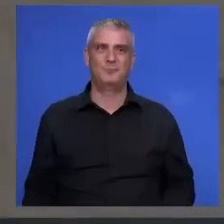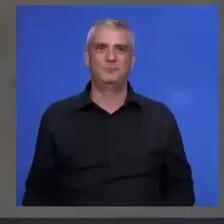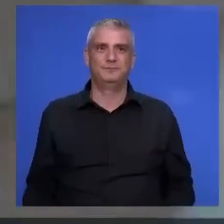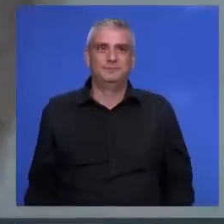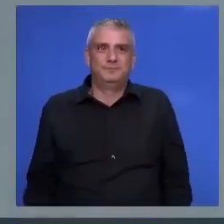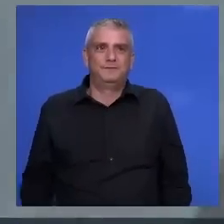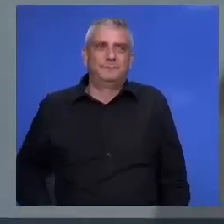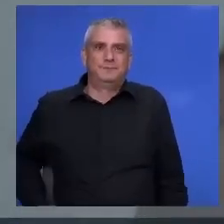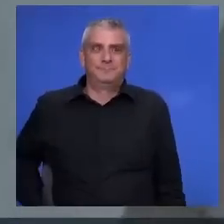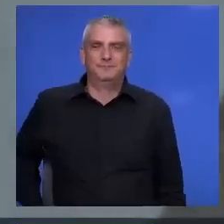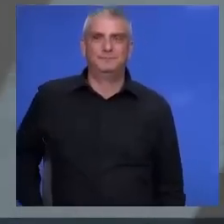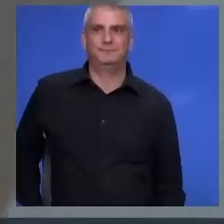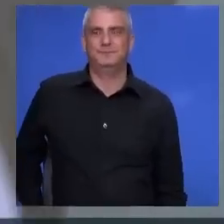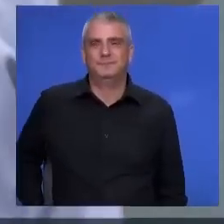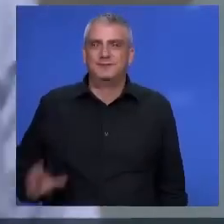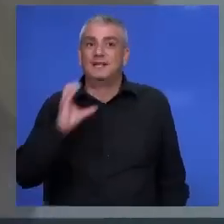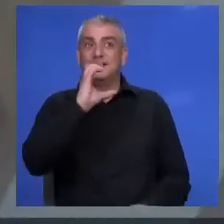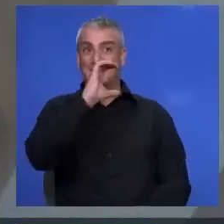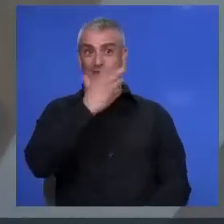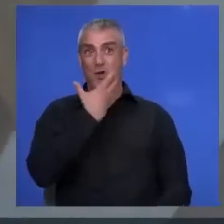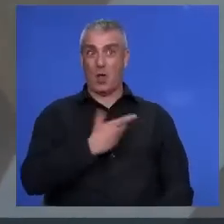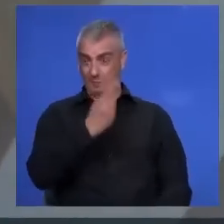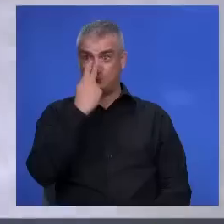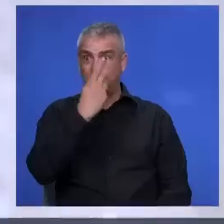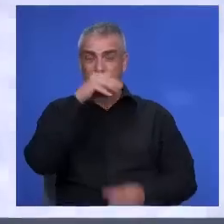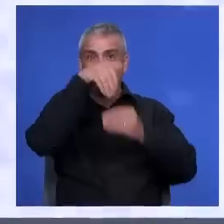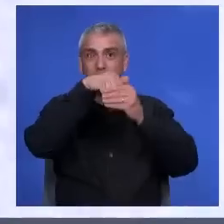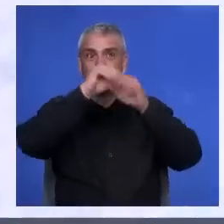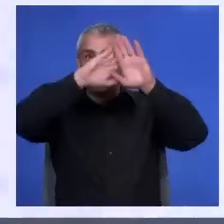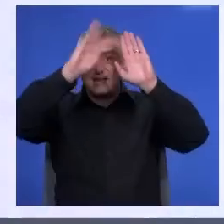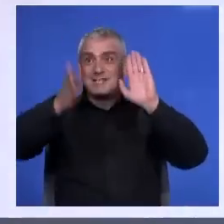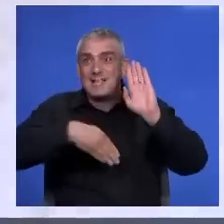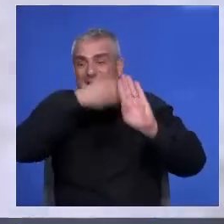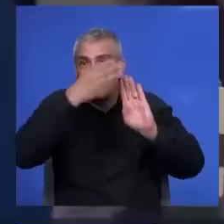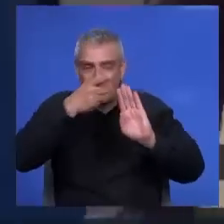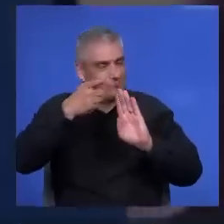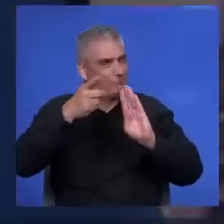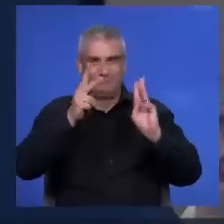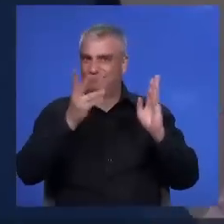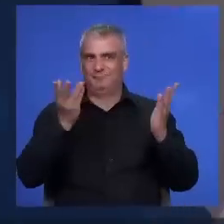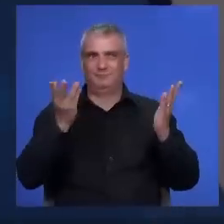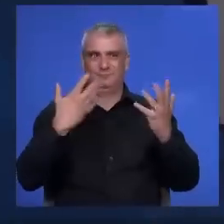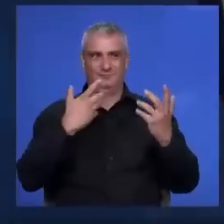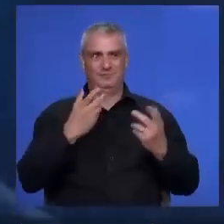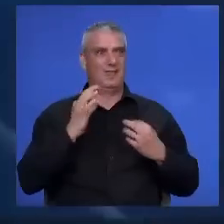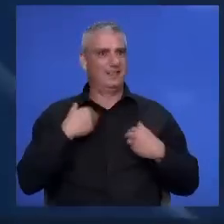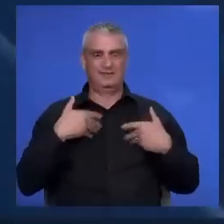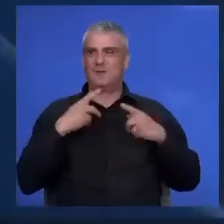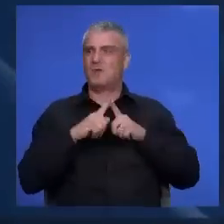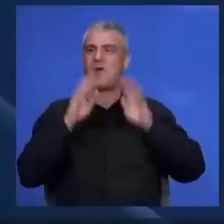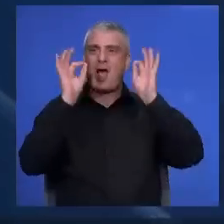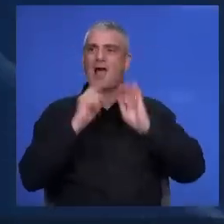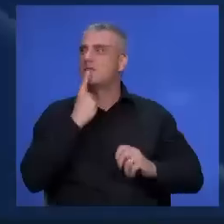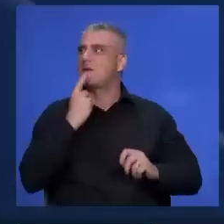את הניצוץ בעיניים של קריס רוברטס כשהוא רואה את מה שמסתתר מתחת ליריות פה, אי אפשר לזייף. I'm happy. I'm like a kid in a